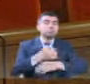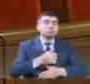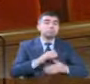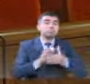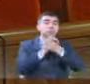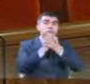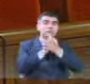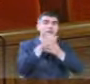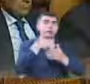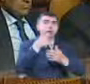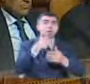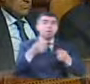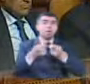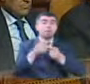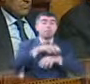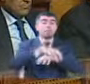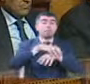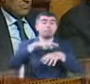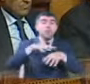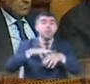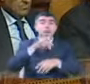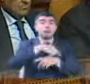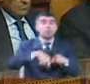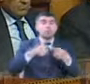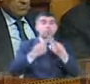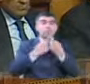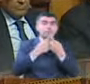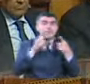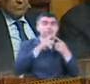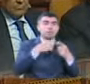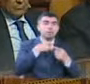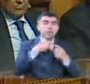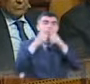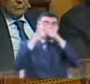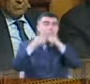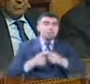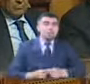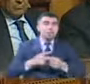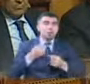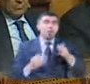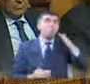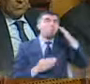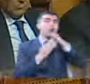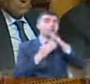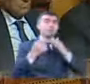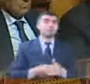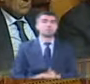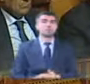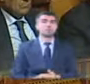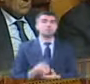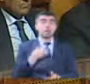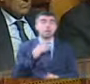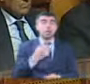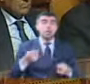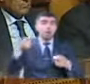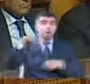للمخططات الجهوية لتنمية الاقتصاد الاجتماعي اللي صرفت فيه أموال باهظة وبقى الأمر موقفة الآن؟ كذلك في مجال التشريع اليوم